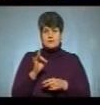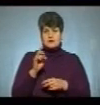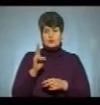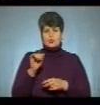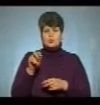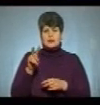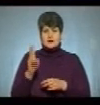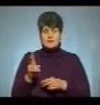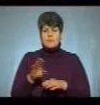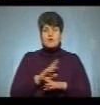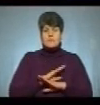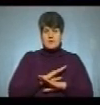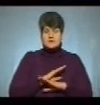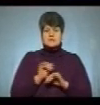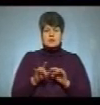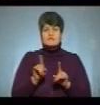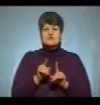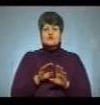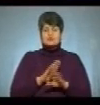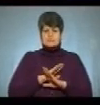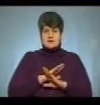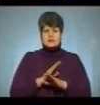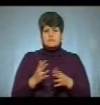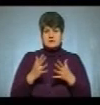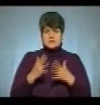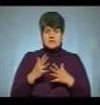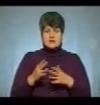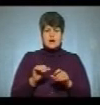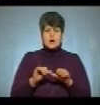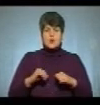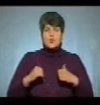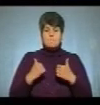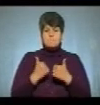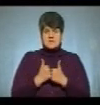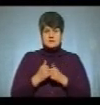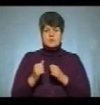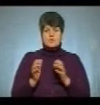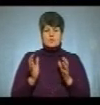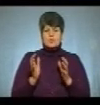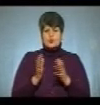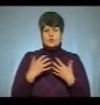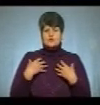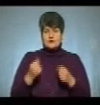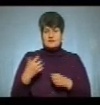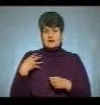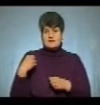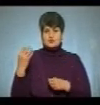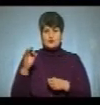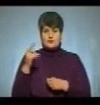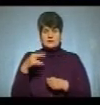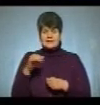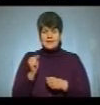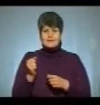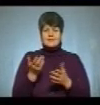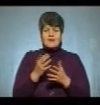помер. Справа щодо смерті хлопчика досліджувала клініко-експертна комісія Департаменту охорони здоров'я Львівської облдержадміністрації. Згідно